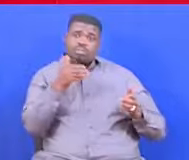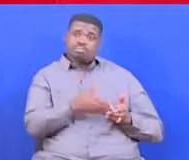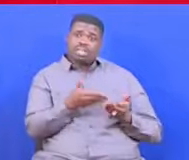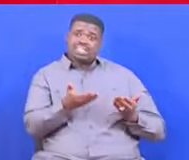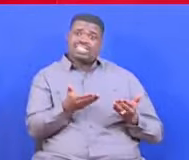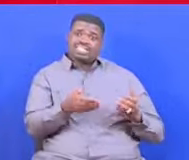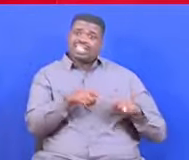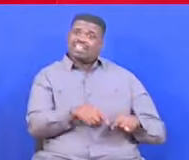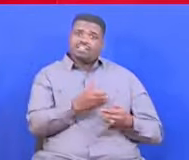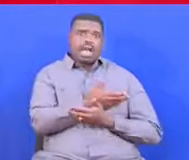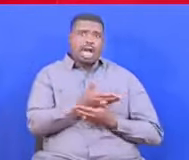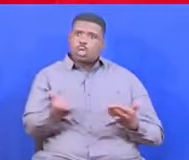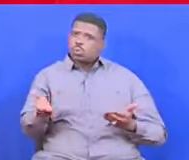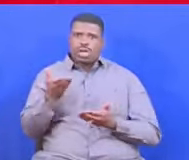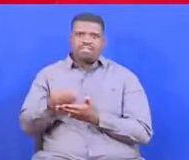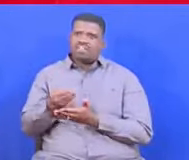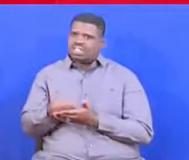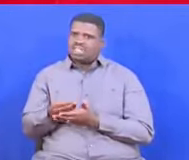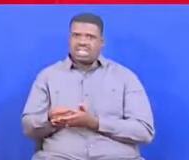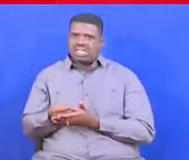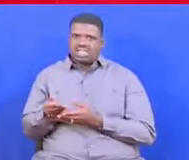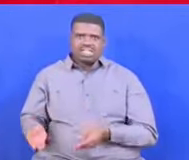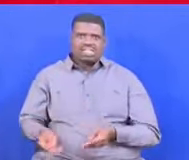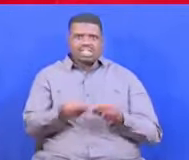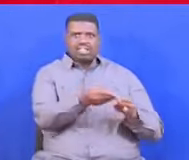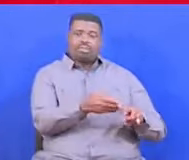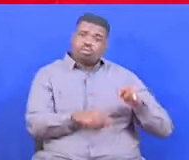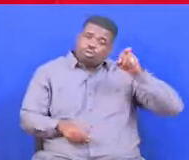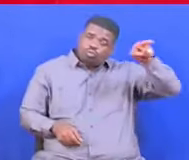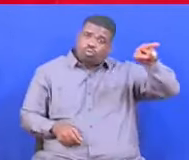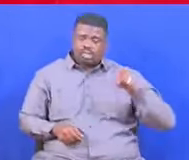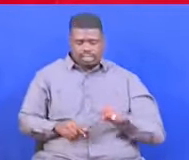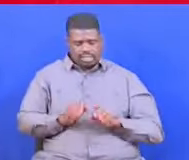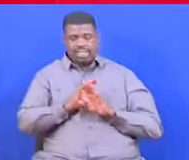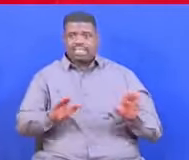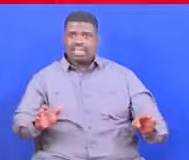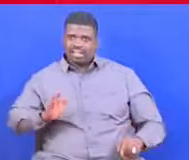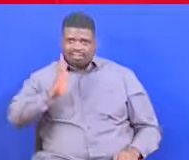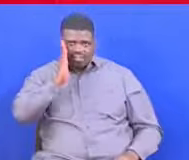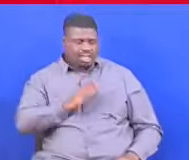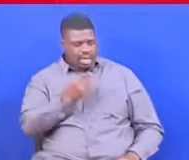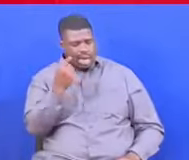hivi hakuna fedha ambayo zimekwenda kule, na tayari tuna vijana